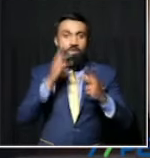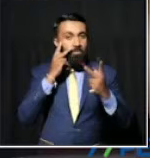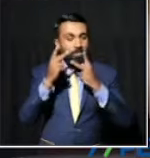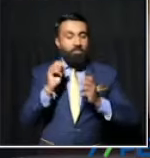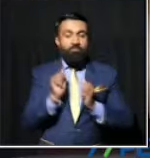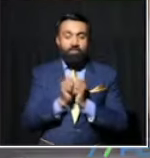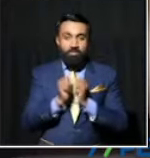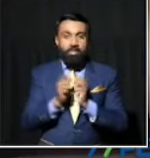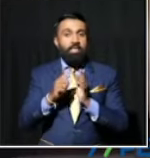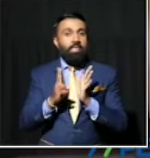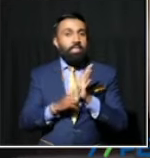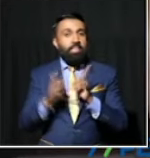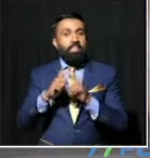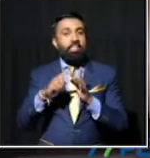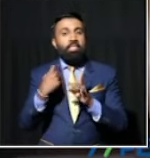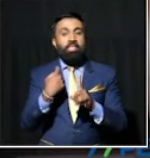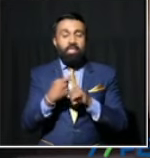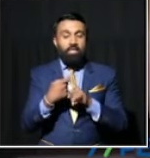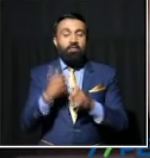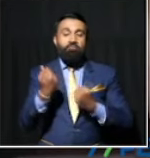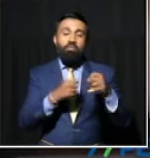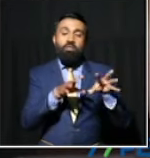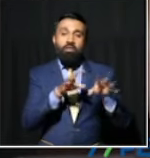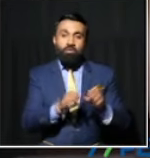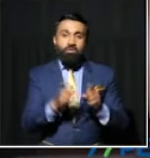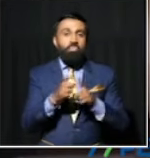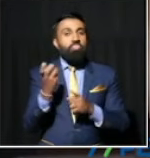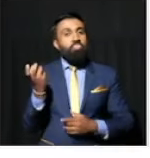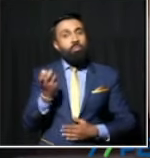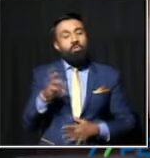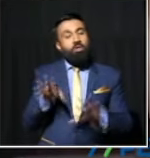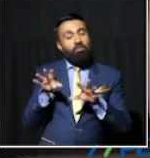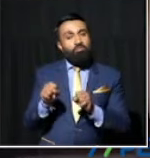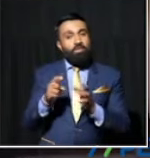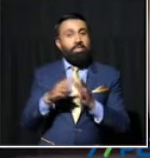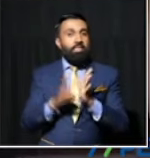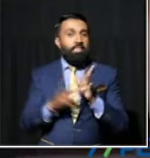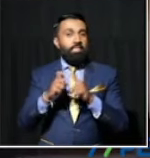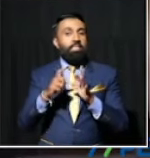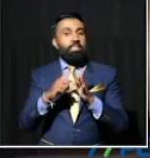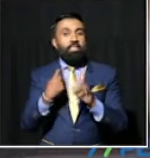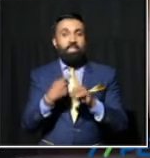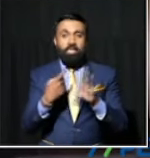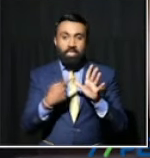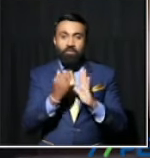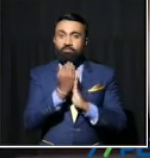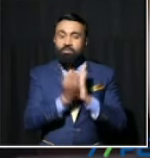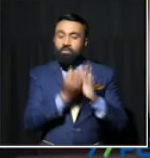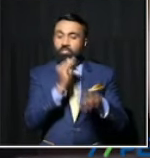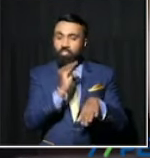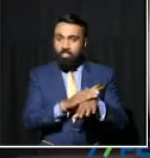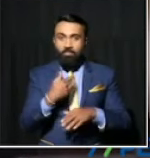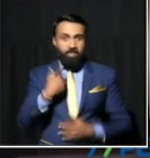කරන්න ඉන්දික කියන නැමැත්තේ රටේ හිමිකරු ලෙස ආයතනයේ දඹුල්ල සහකාරී අයිතිකරු වන ඉන්දික නැමැති අයෙකු බවට කරුණාවරණ වී ඇත. ඒ නිසා මම හිතනවා